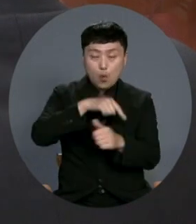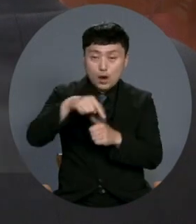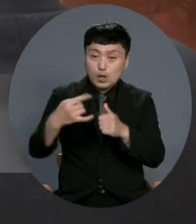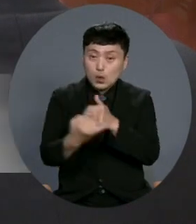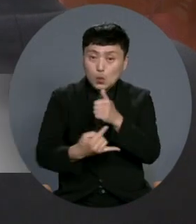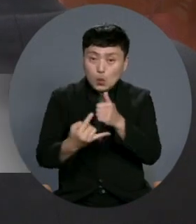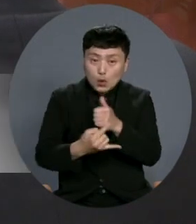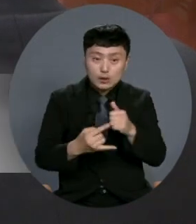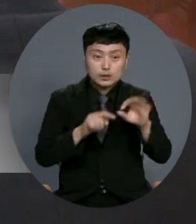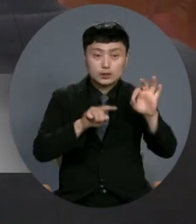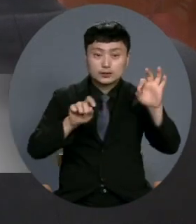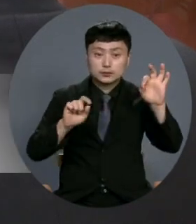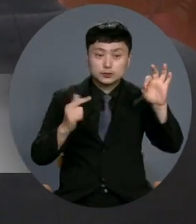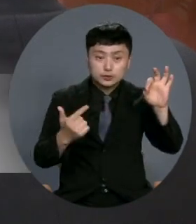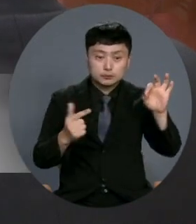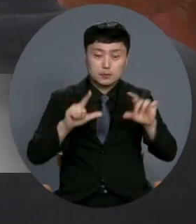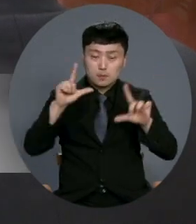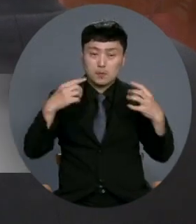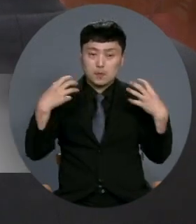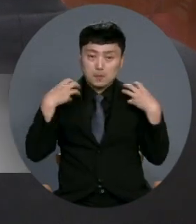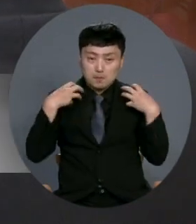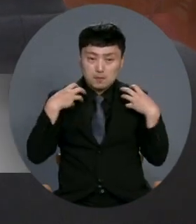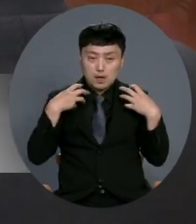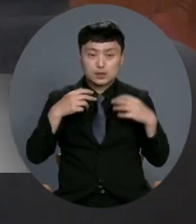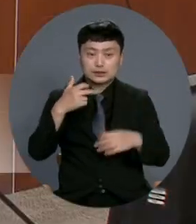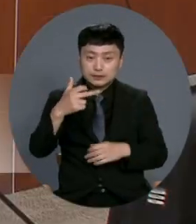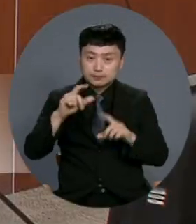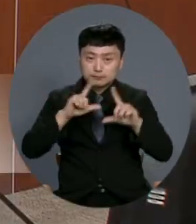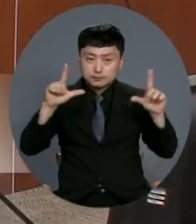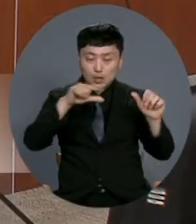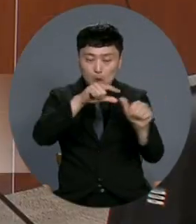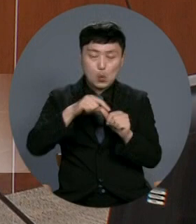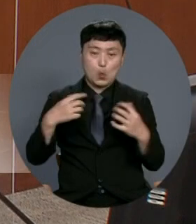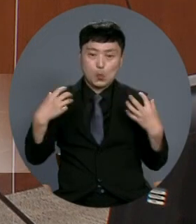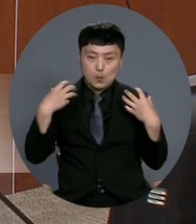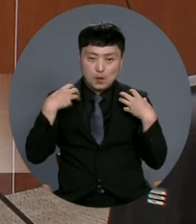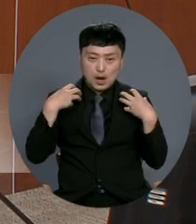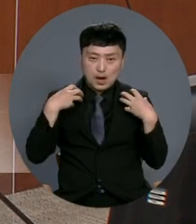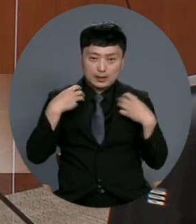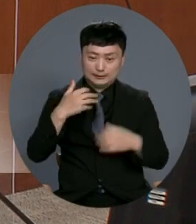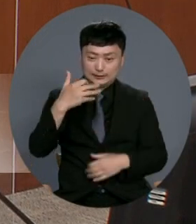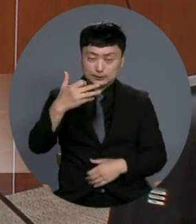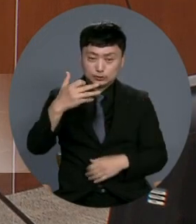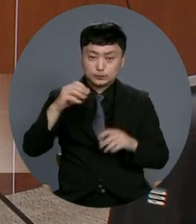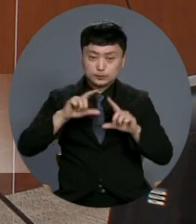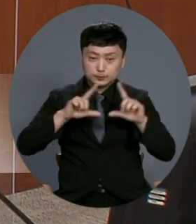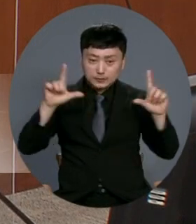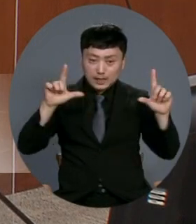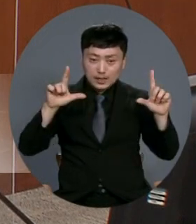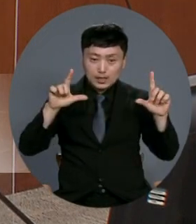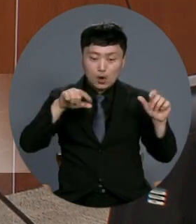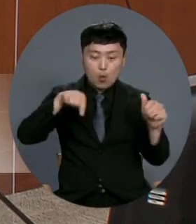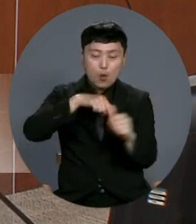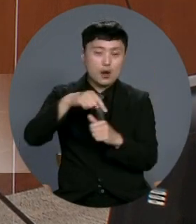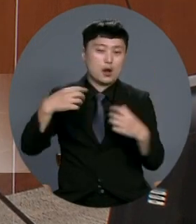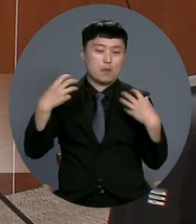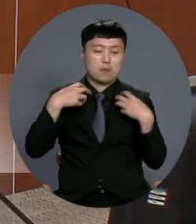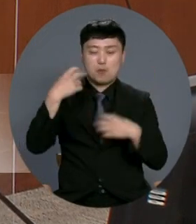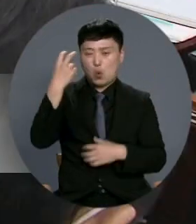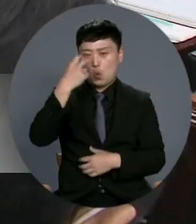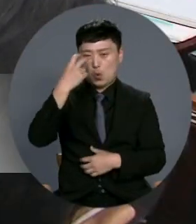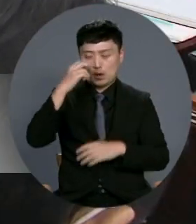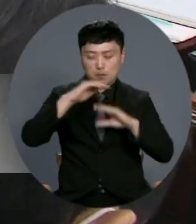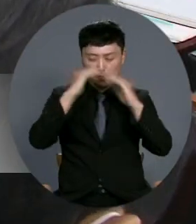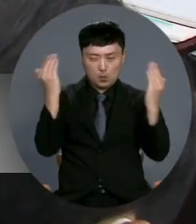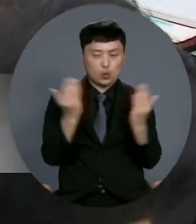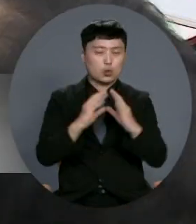환경노동위원회는 16일 대구지방기상청, 17일 대구지방고용노동청, 19일 대구지방환경청 국감을 하는데